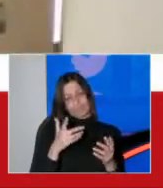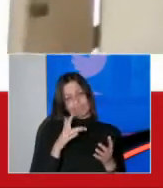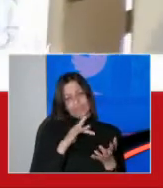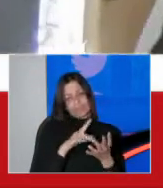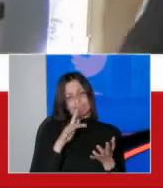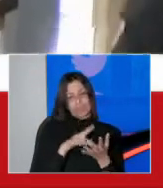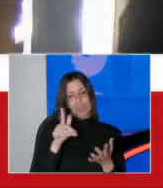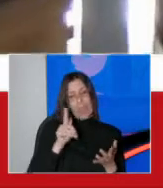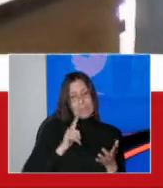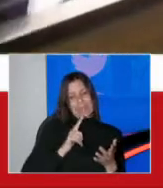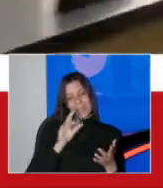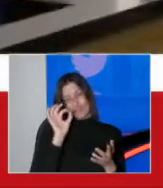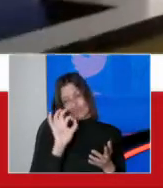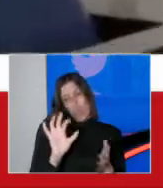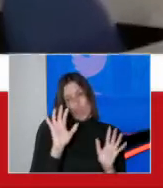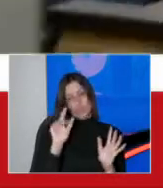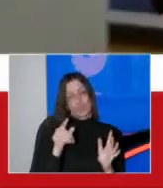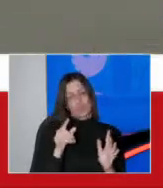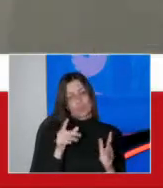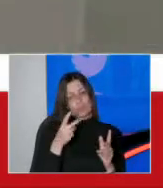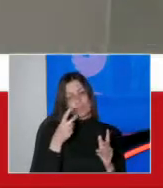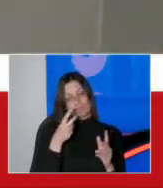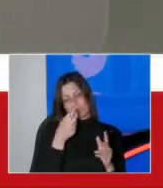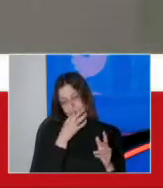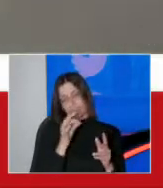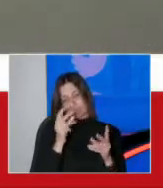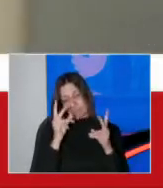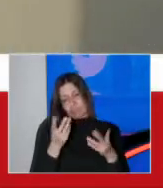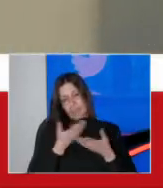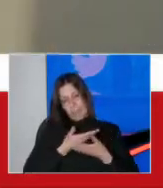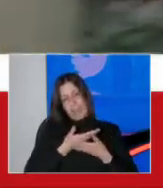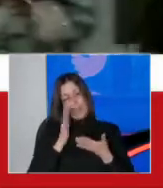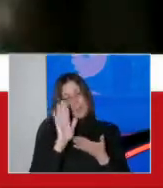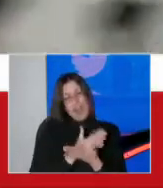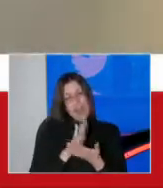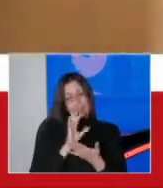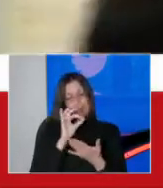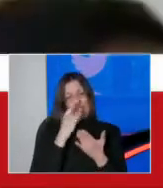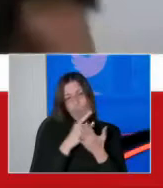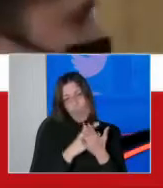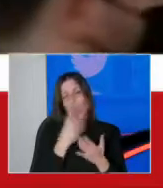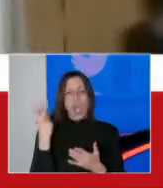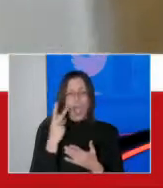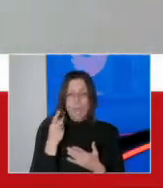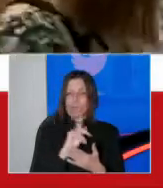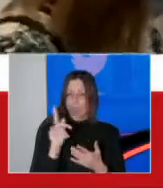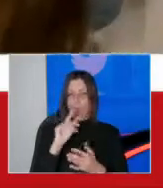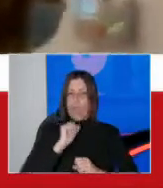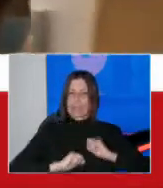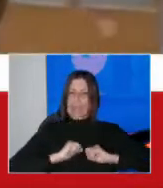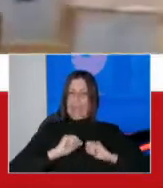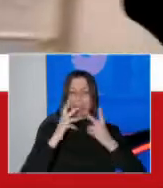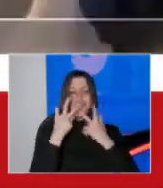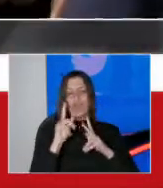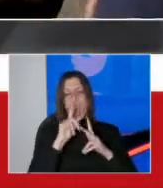כך קטנה שלו. הוא רשאי לקבל, אני חושב, מבחינת החוק את ההחלטה. כמובן שהוא לא ינהג באופן